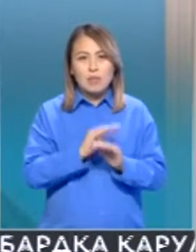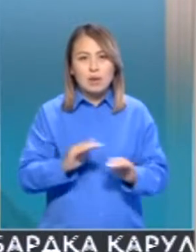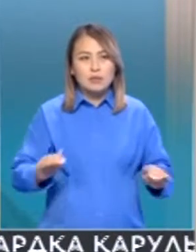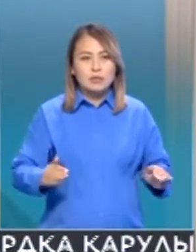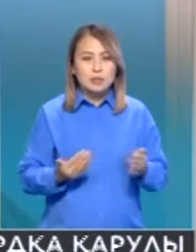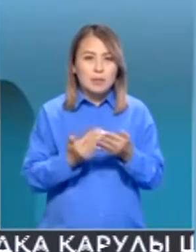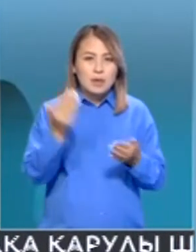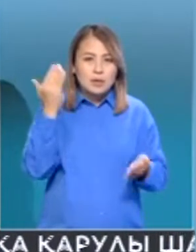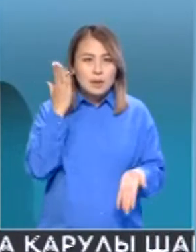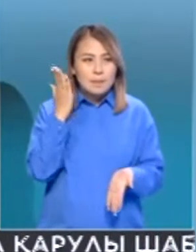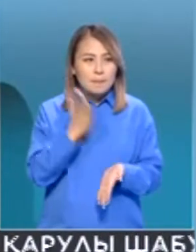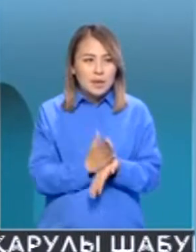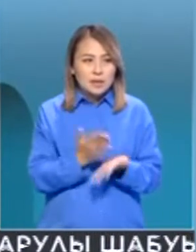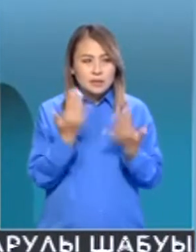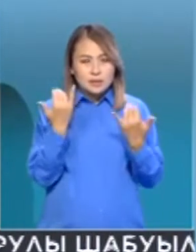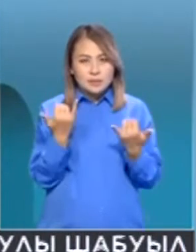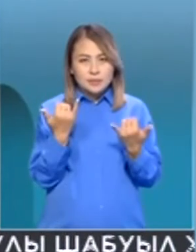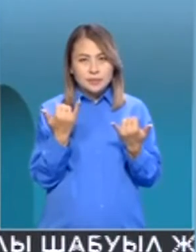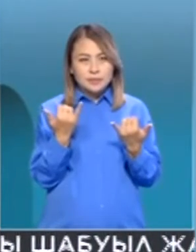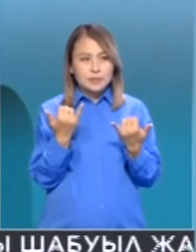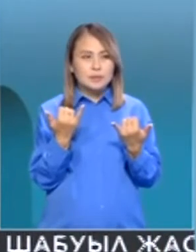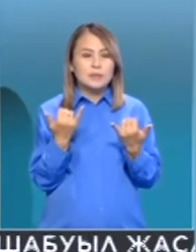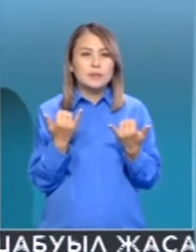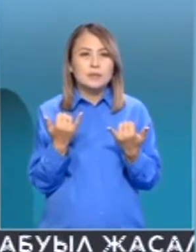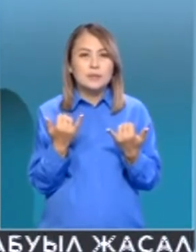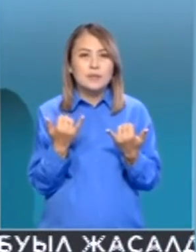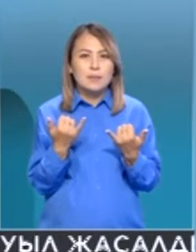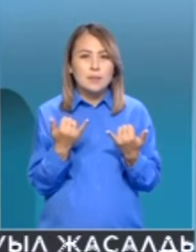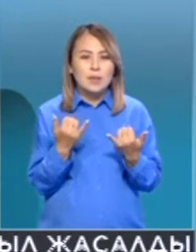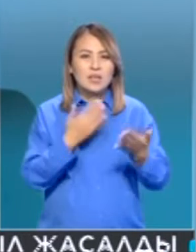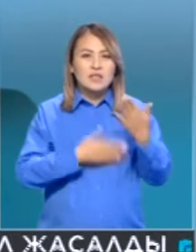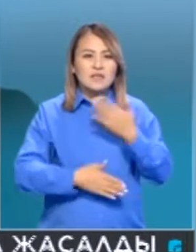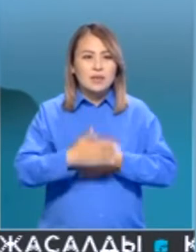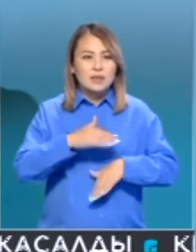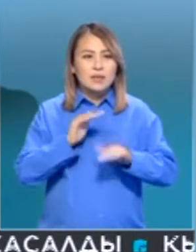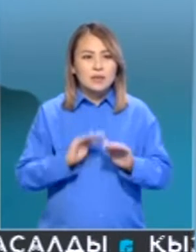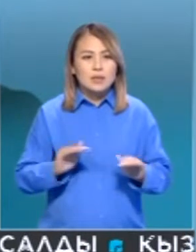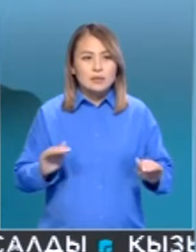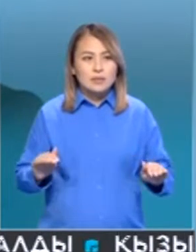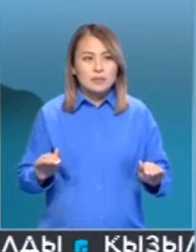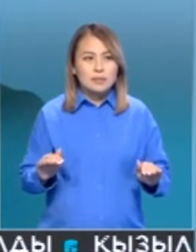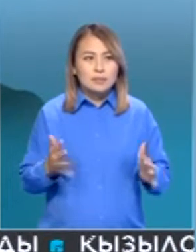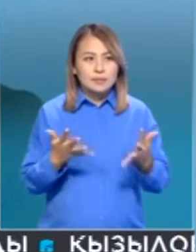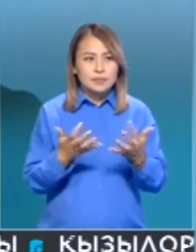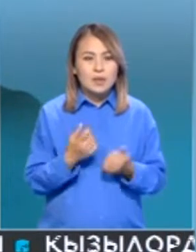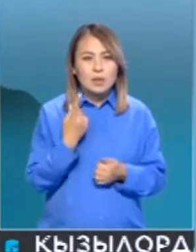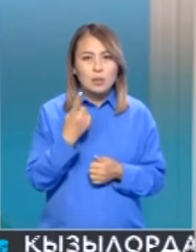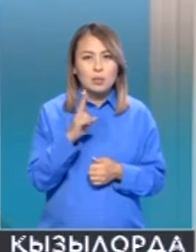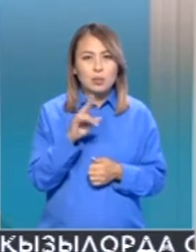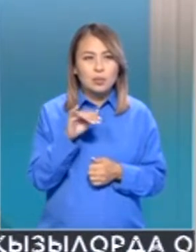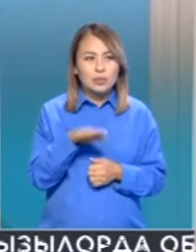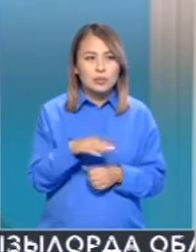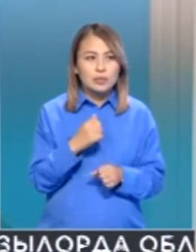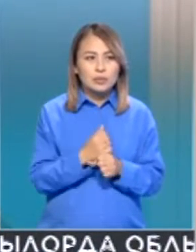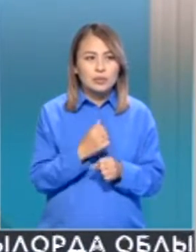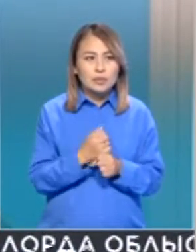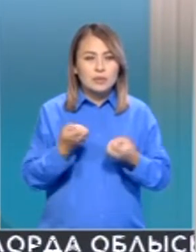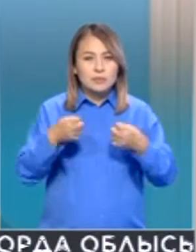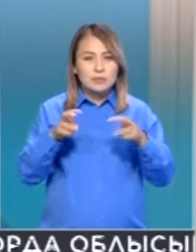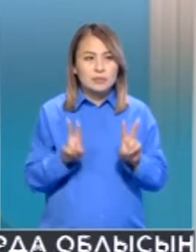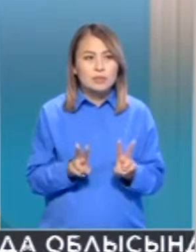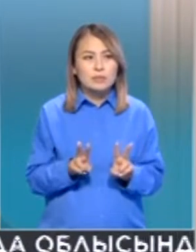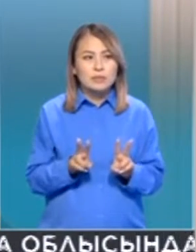балабақшамызда бұрыннан да бар. Жаңа бұйрықтың ішінде инклюзивті балдарды қабылдау деген бір пункті бар екен. Ол балаларға